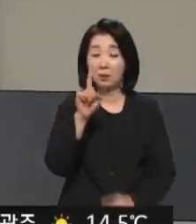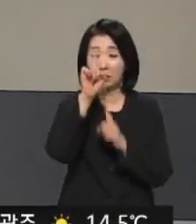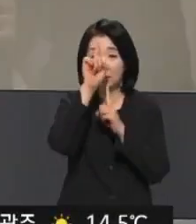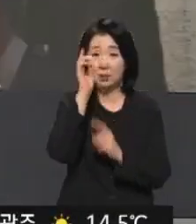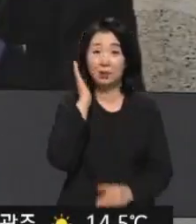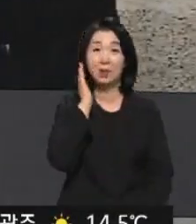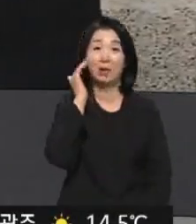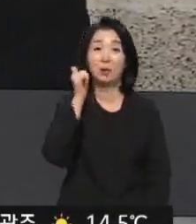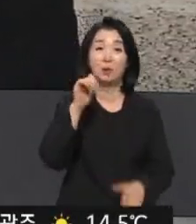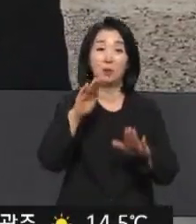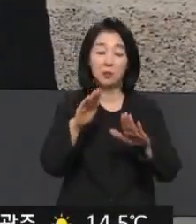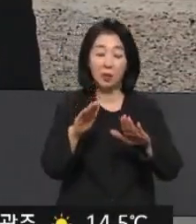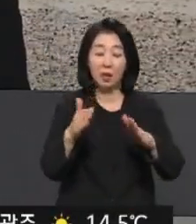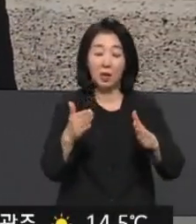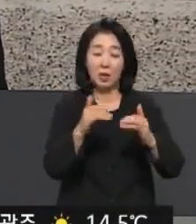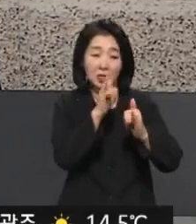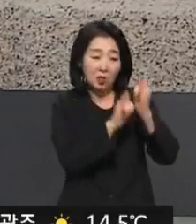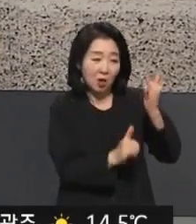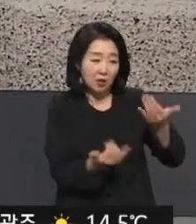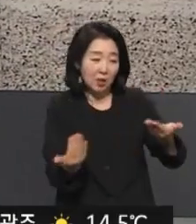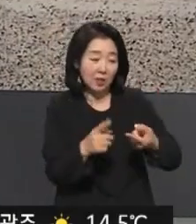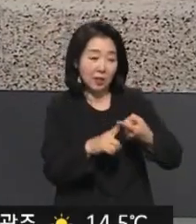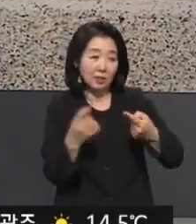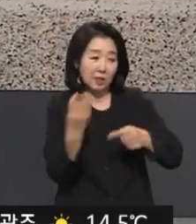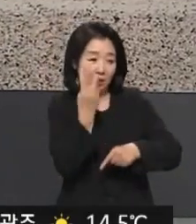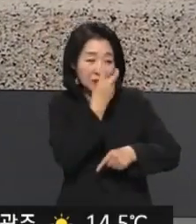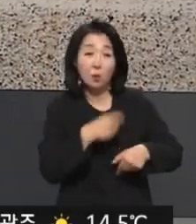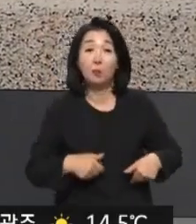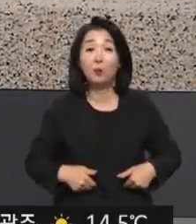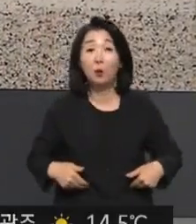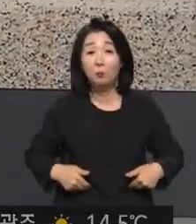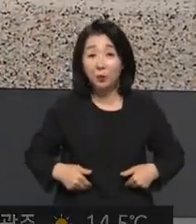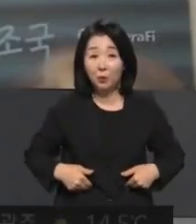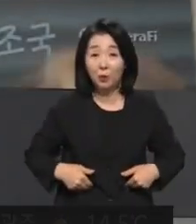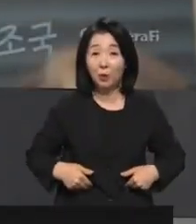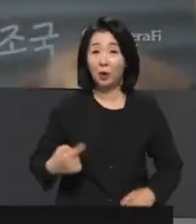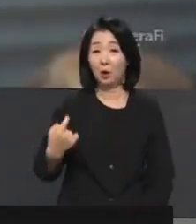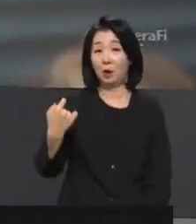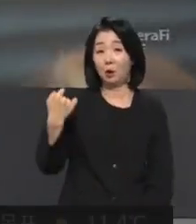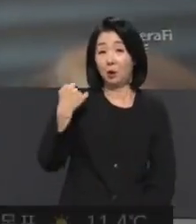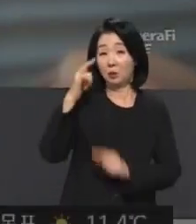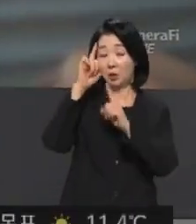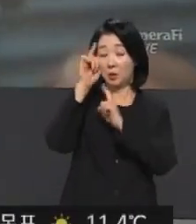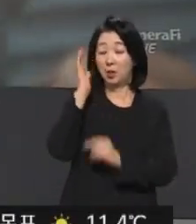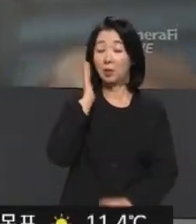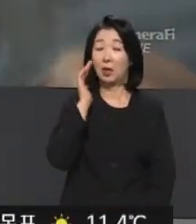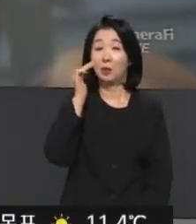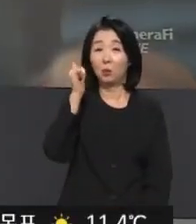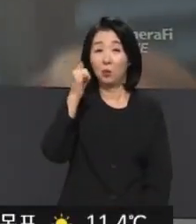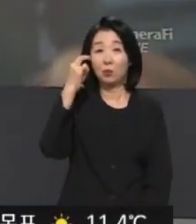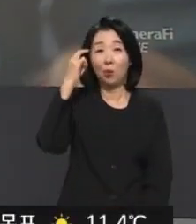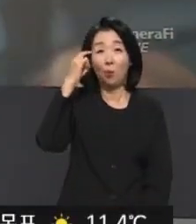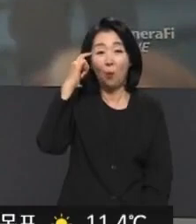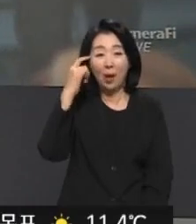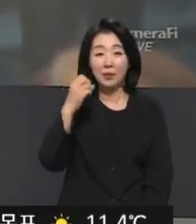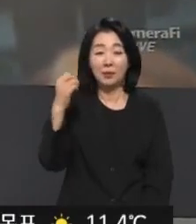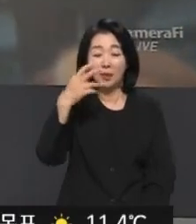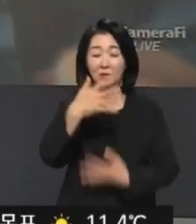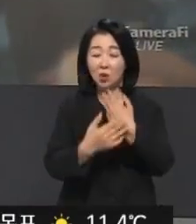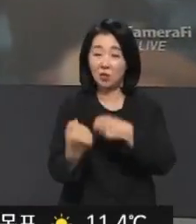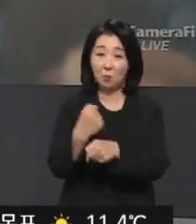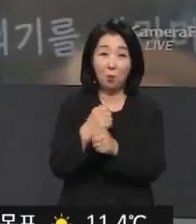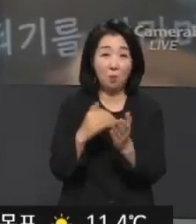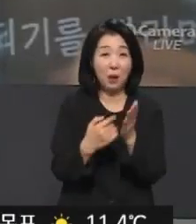대통령의 업적을 재조명할 때라고도 말했는데요. 그런 차원에서 어제는 우선 이 전 대통령을 딥페이크 기술로 복원한